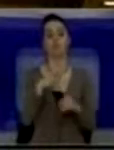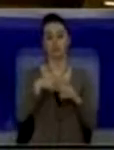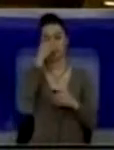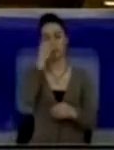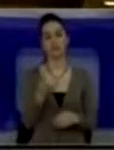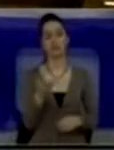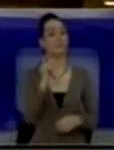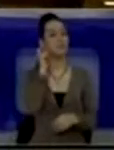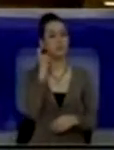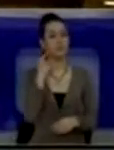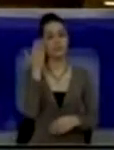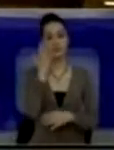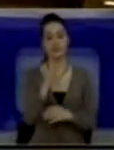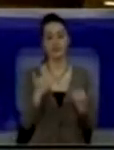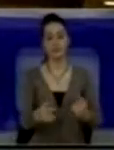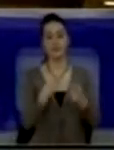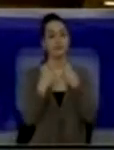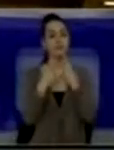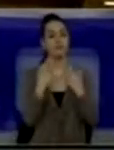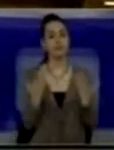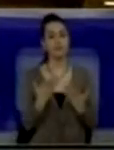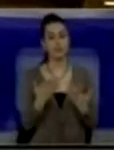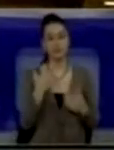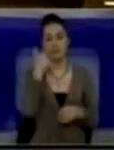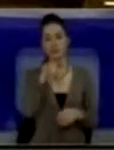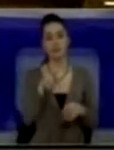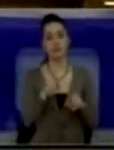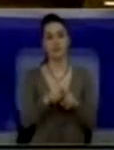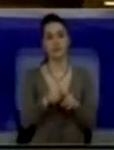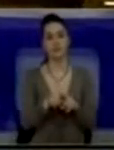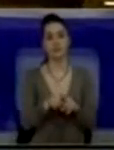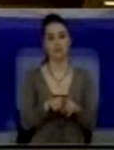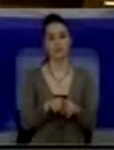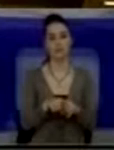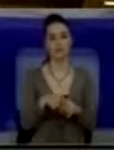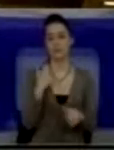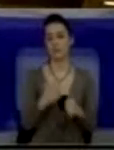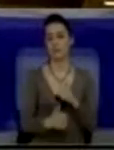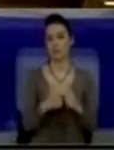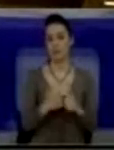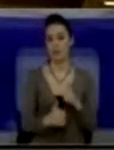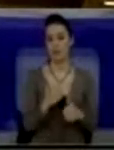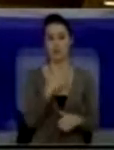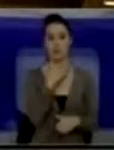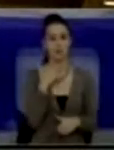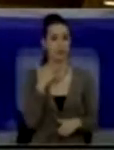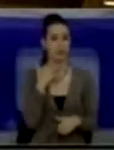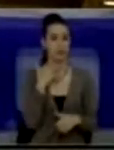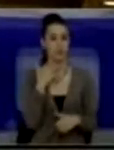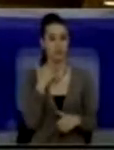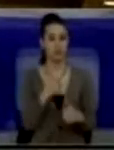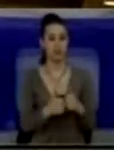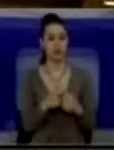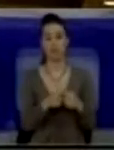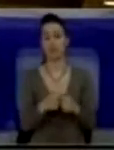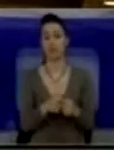deputete, sot po flasim, respektivisht do të flas për një krim të klasit parë, për një krim të organizuar mirë, për një krim që